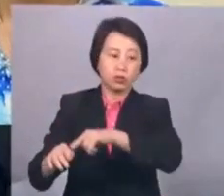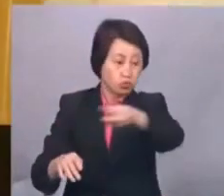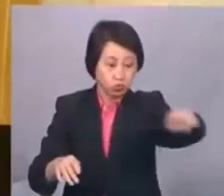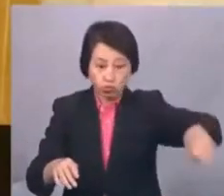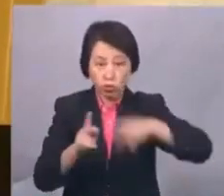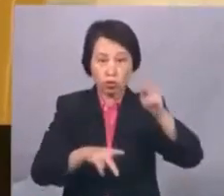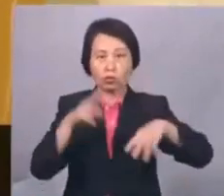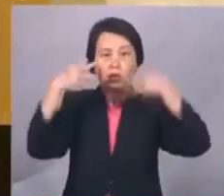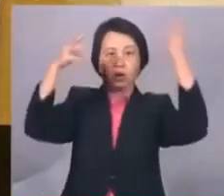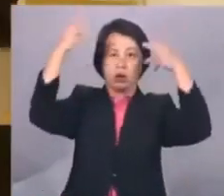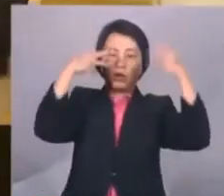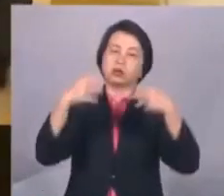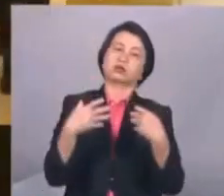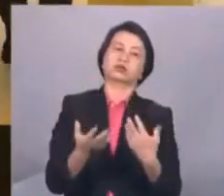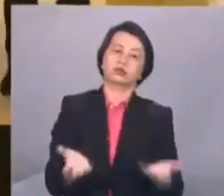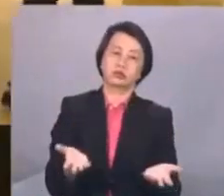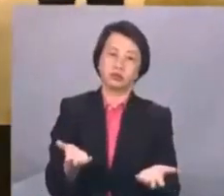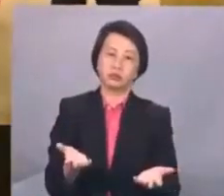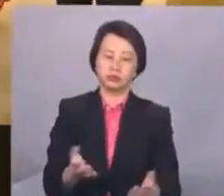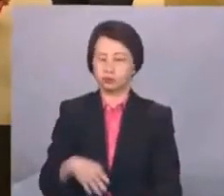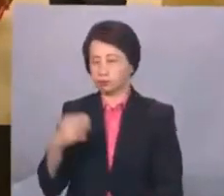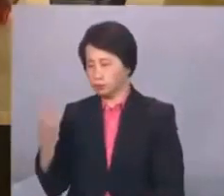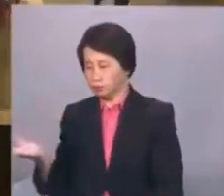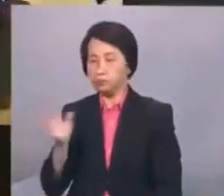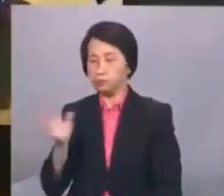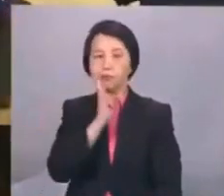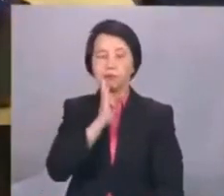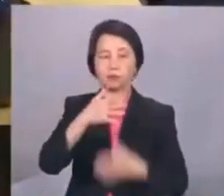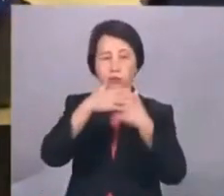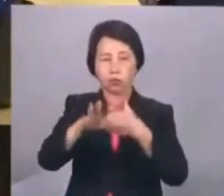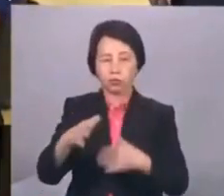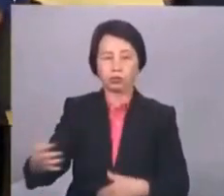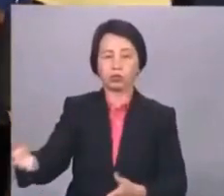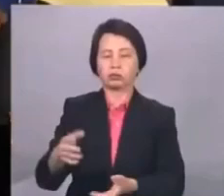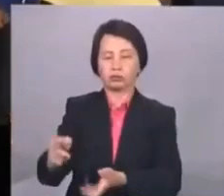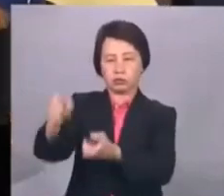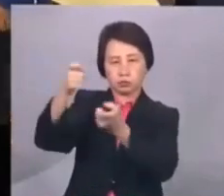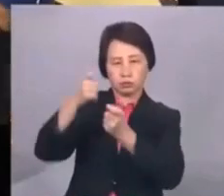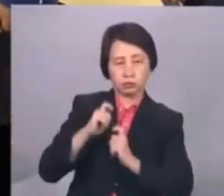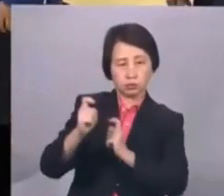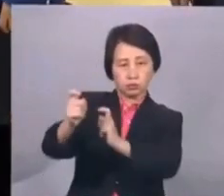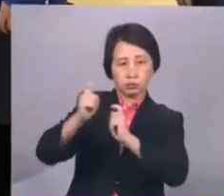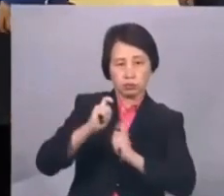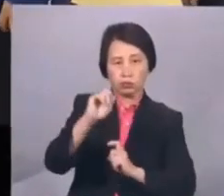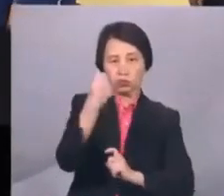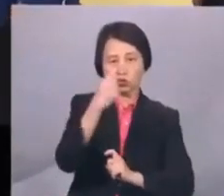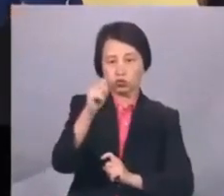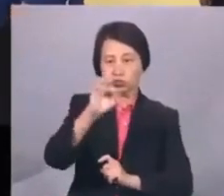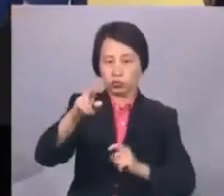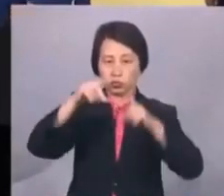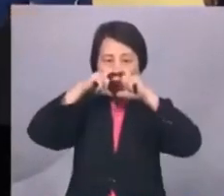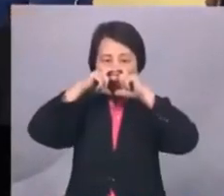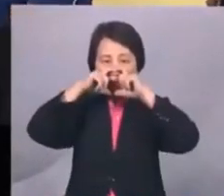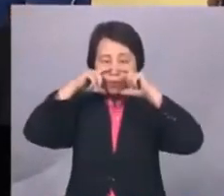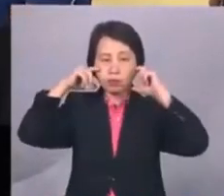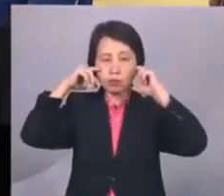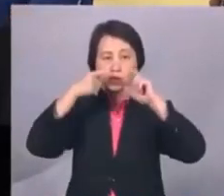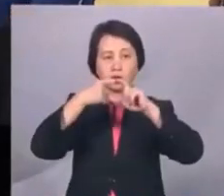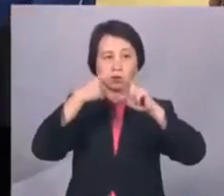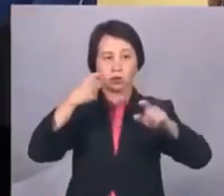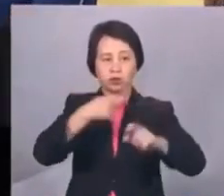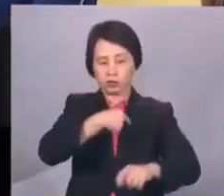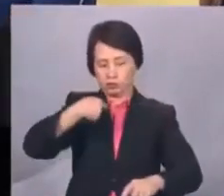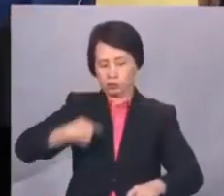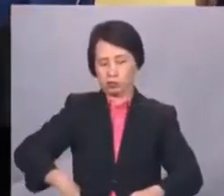jadi guys saat hai Sebelumnya tekan demikian selepas menerima sumbangan 10.000 topeng muka dan hidung dari pihak kedutaan